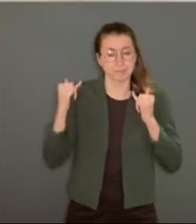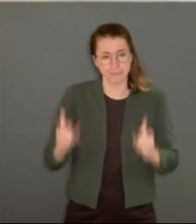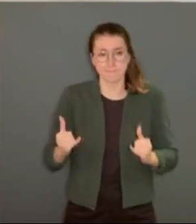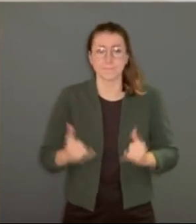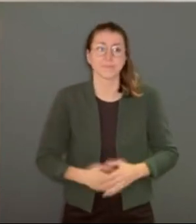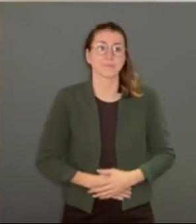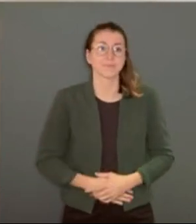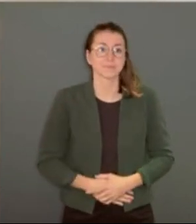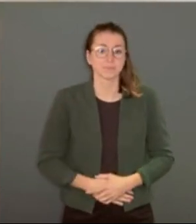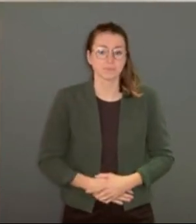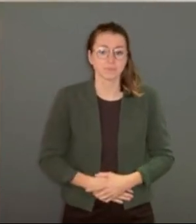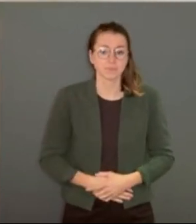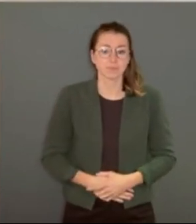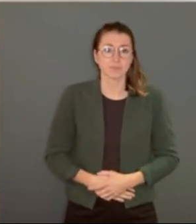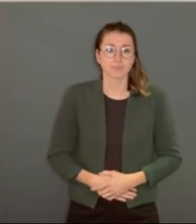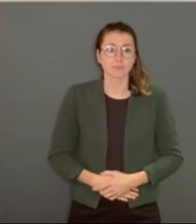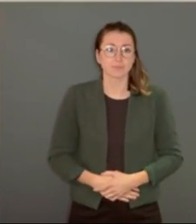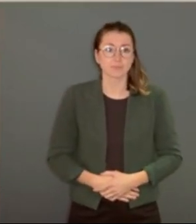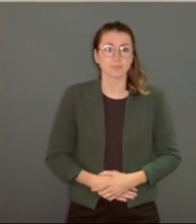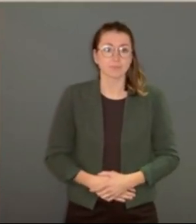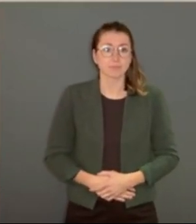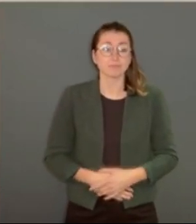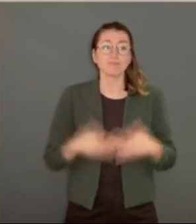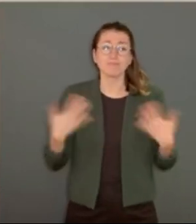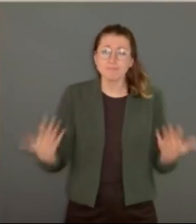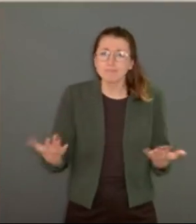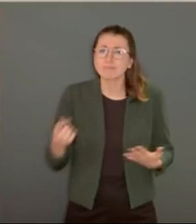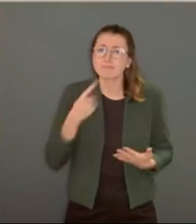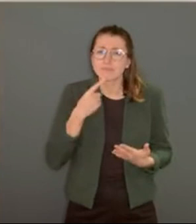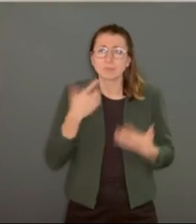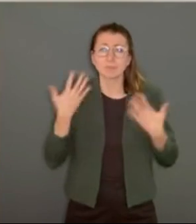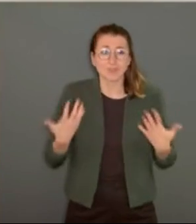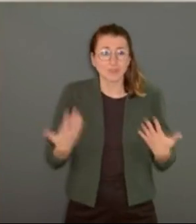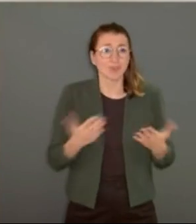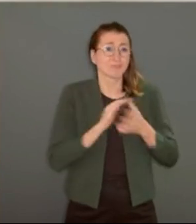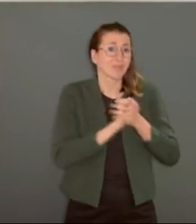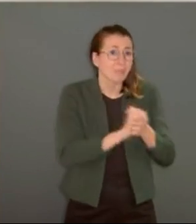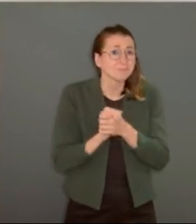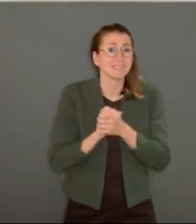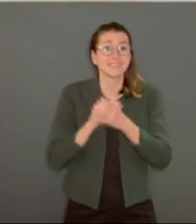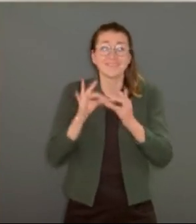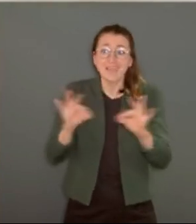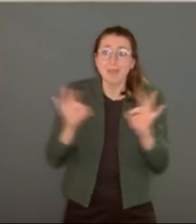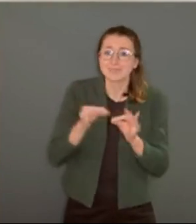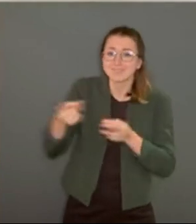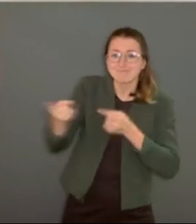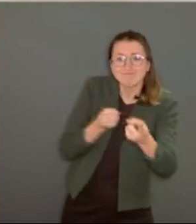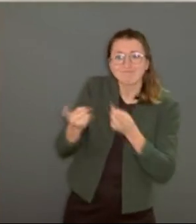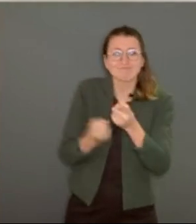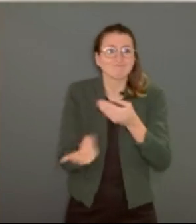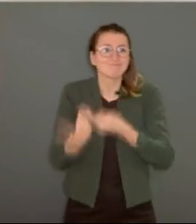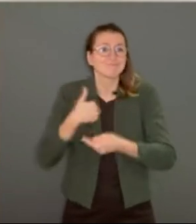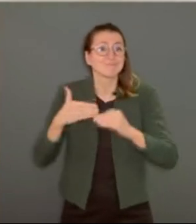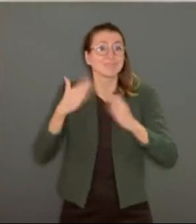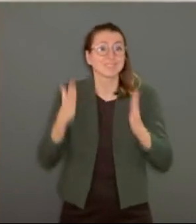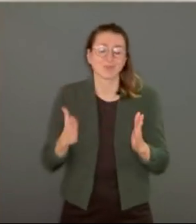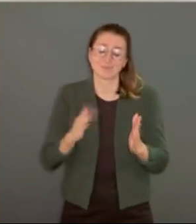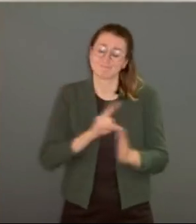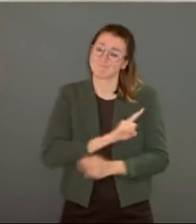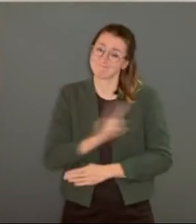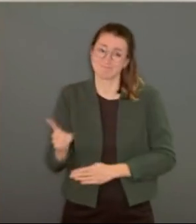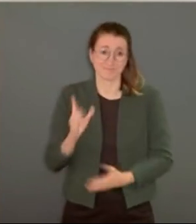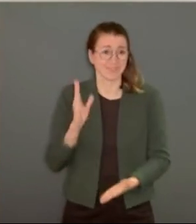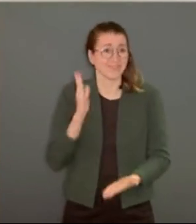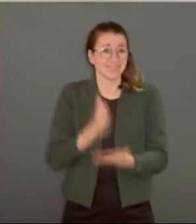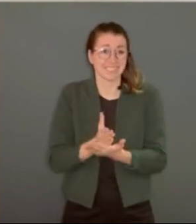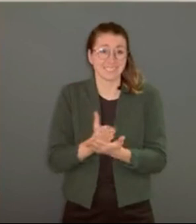Vous ne pouvez plus recevoir plus d'amis ou plus de familles chez vous. Et tout cela, c'est parce que le virus est